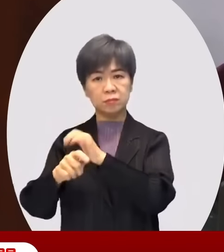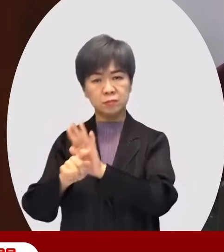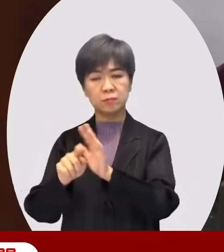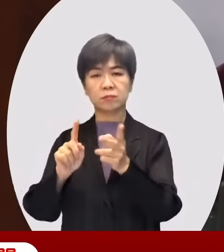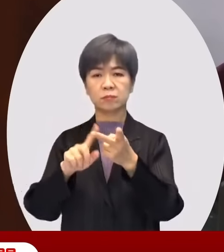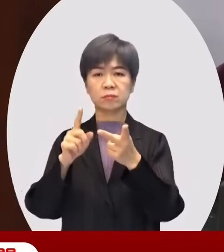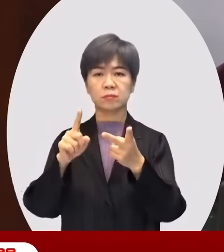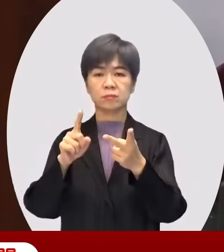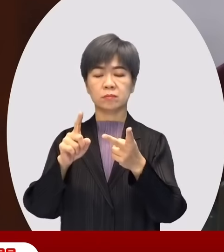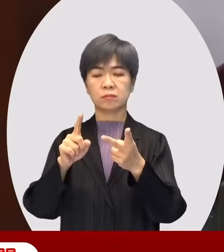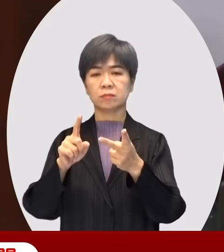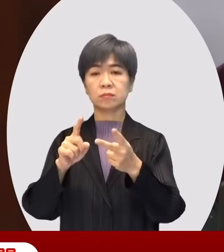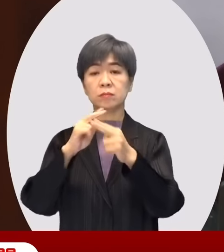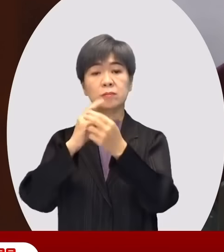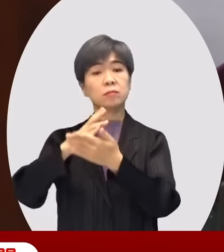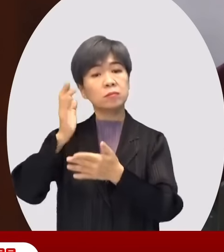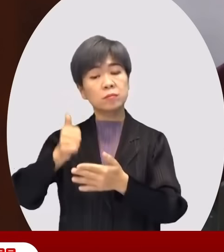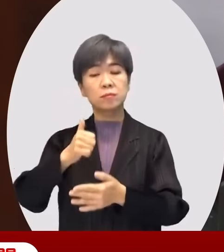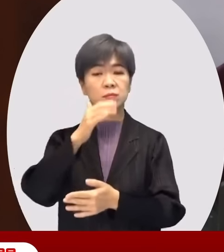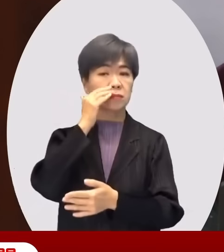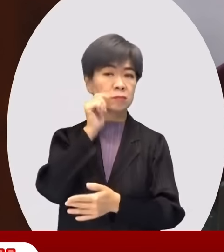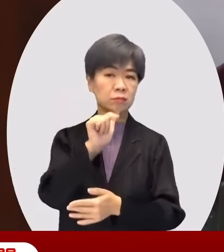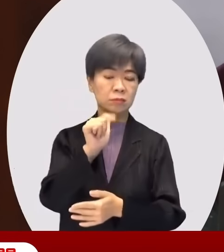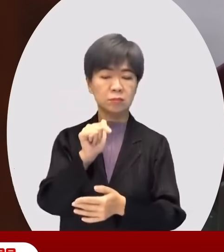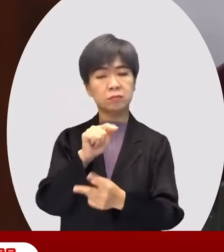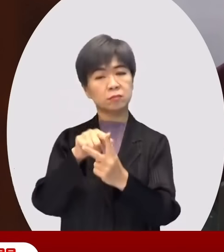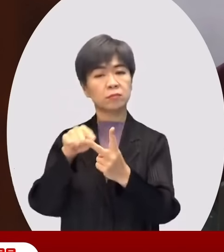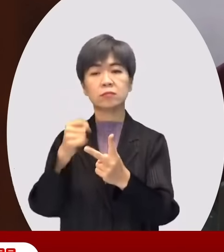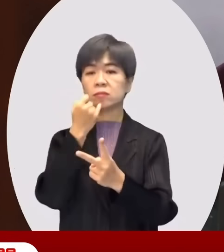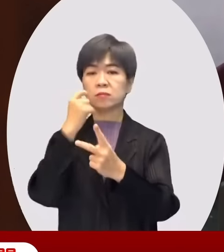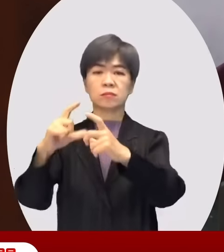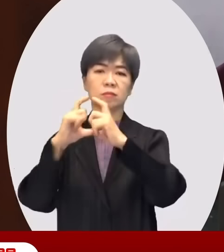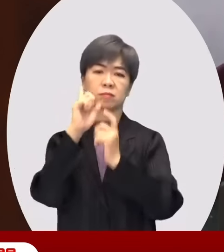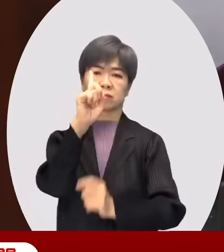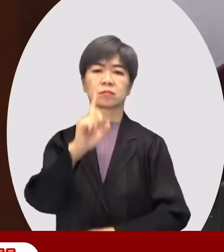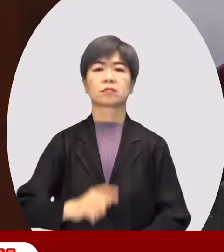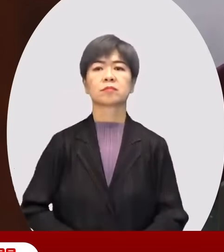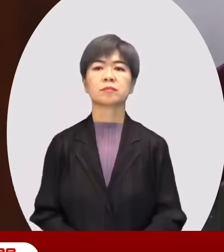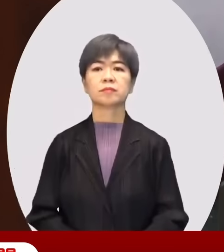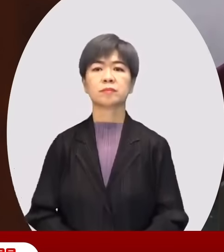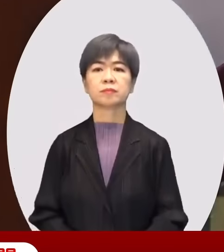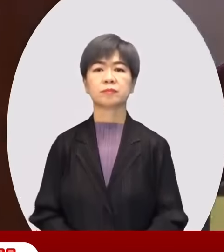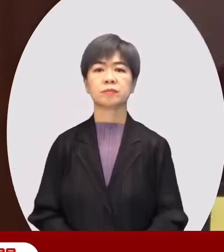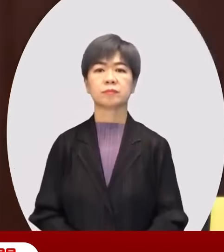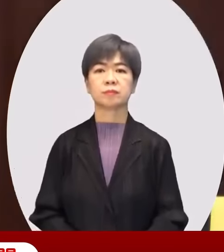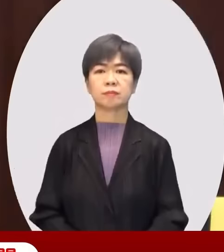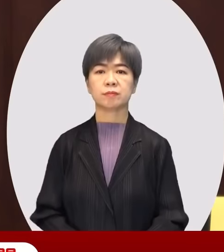书长或者是总统的代理人啊，孙教授也做回复。以上，谢谢。